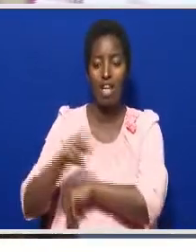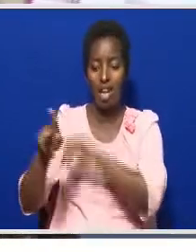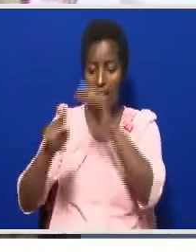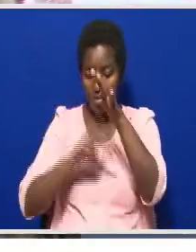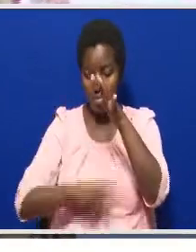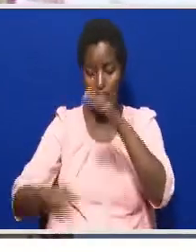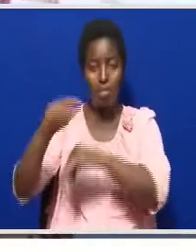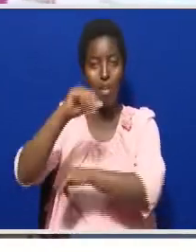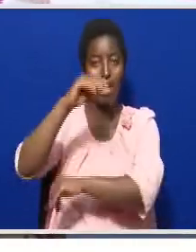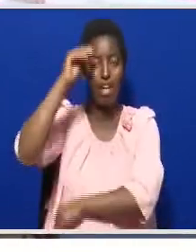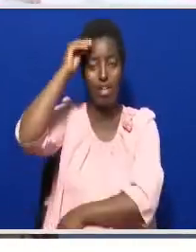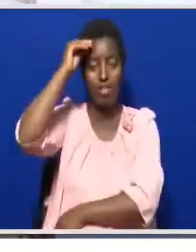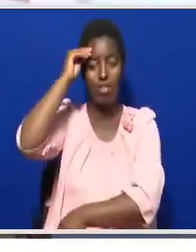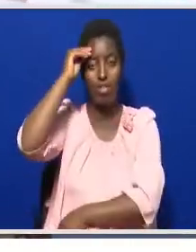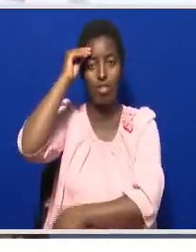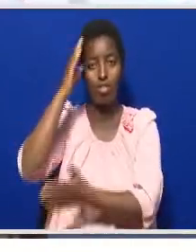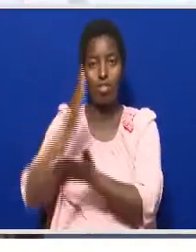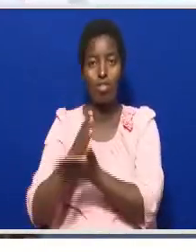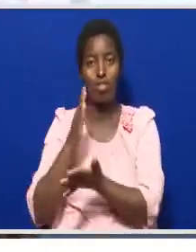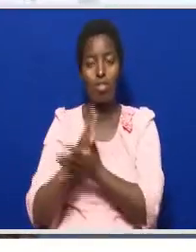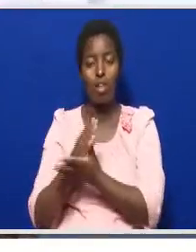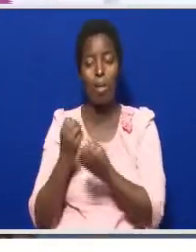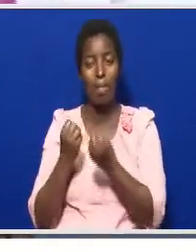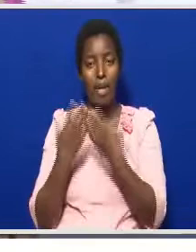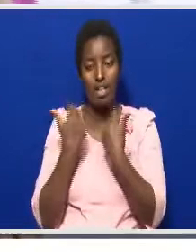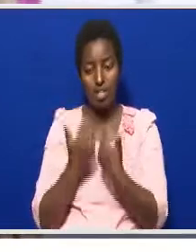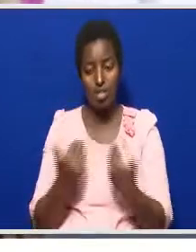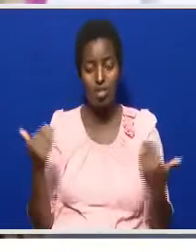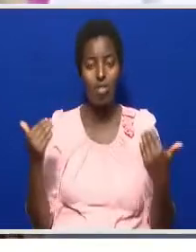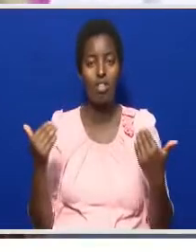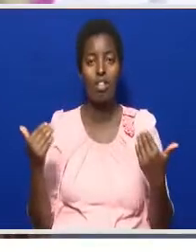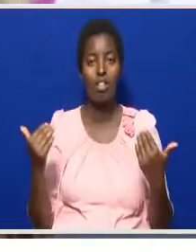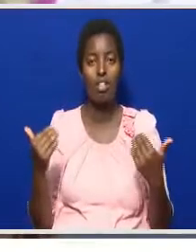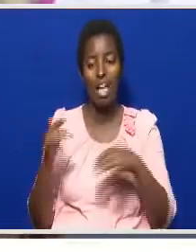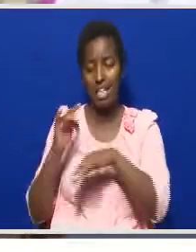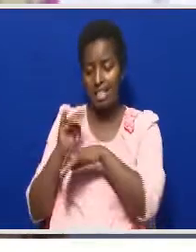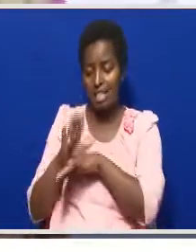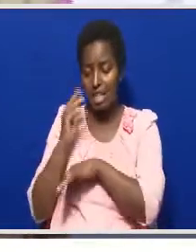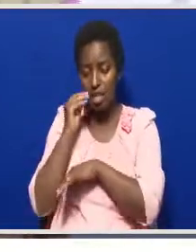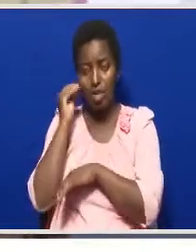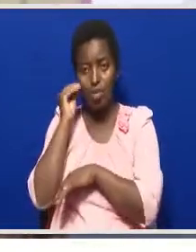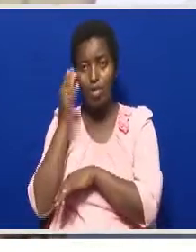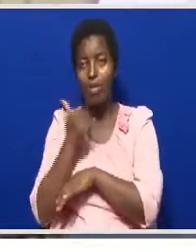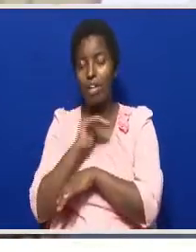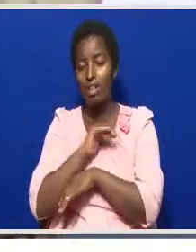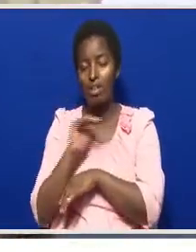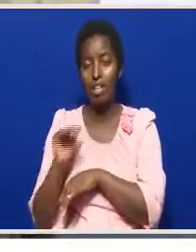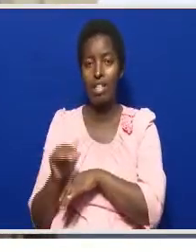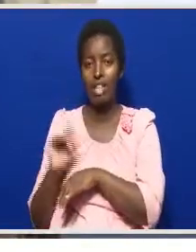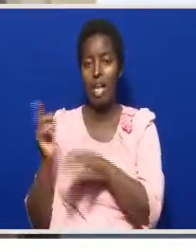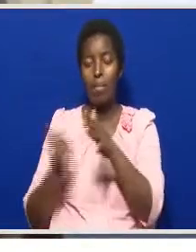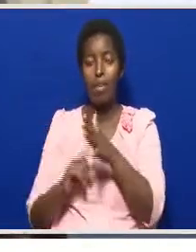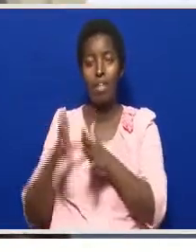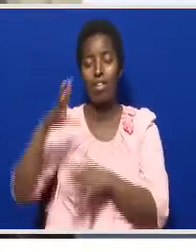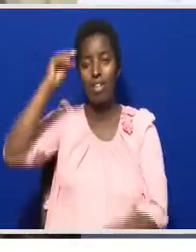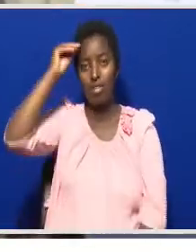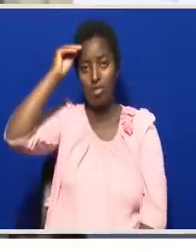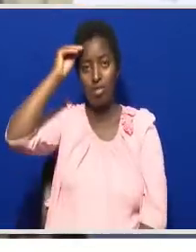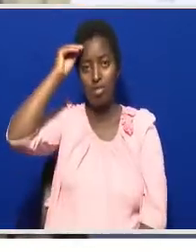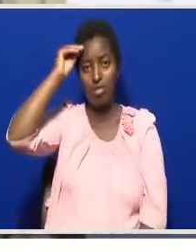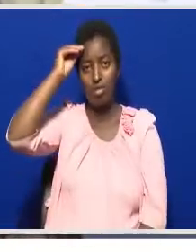education. Na sana tunaona watoto wetu wakifukuzwa. Naomba sana Ministry of